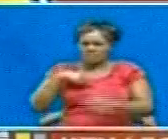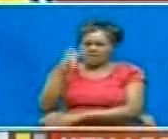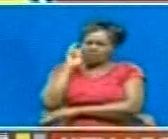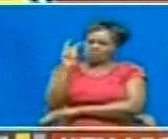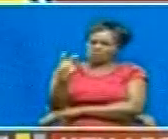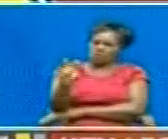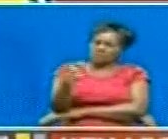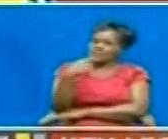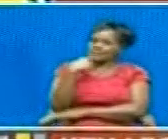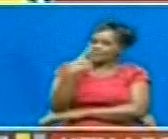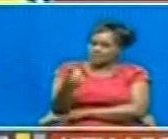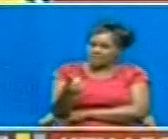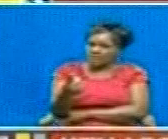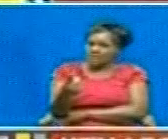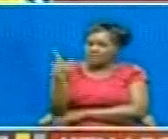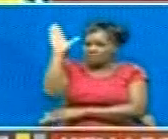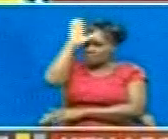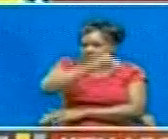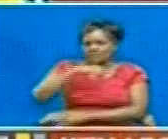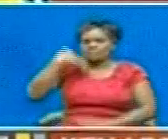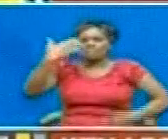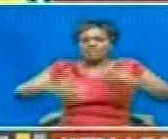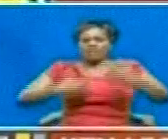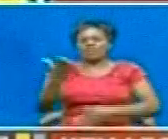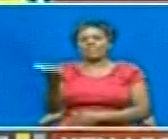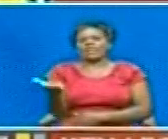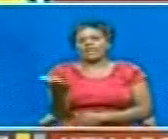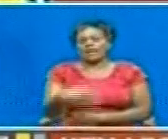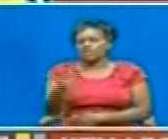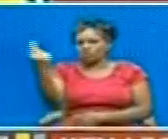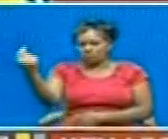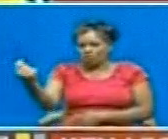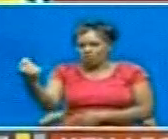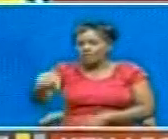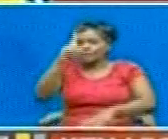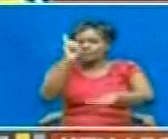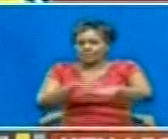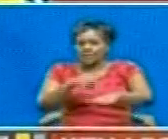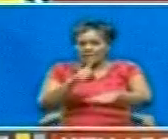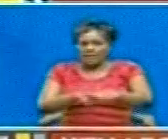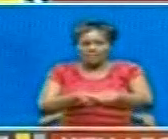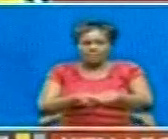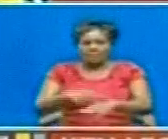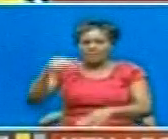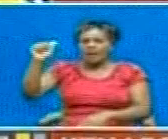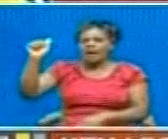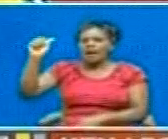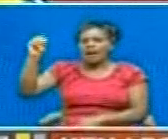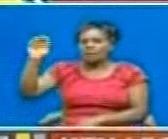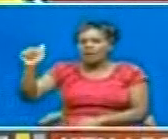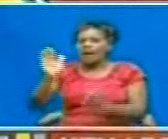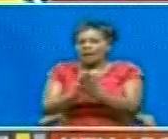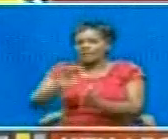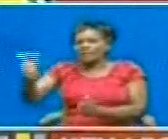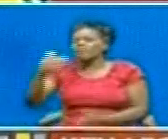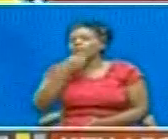hilo nikasema kwamba kuna ukosefu wa nidhamu kidogo. Ukiona pale wakati Ngama walikuwa nazozana na Harun